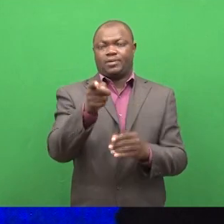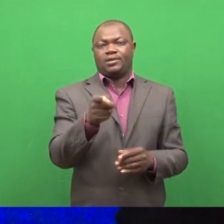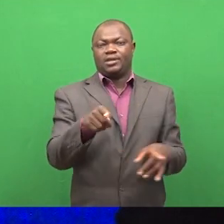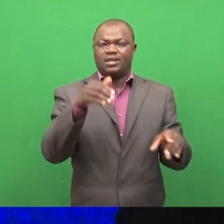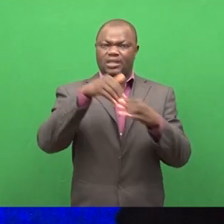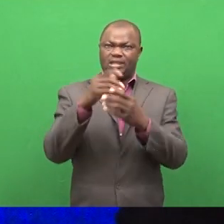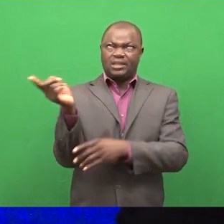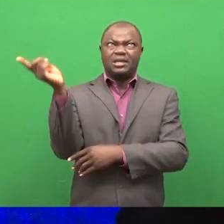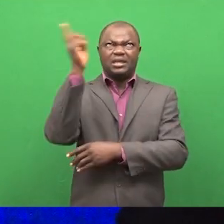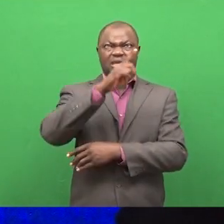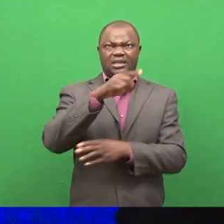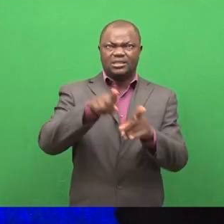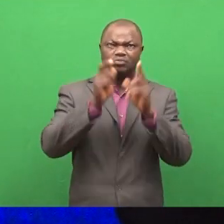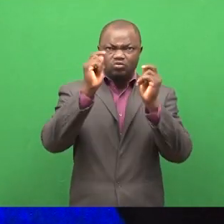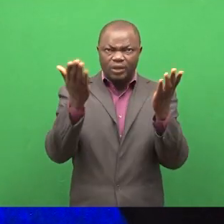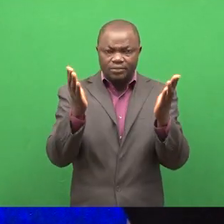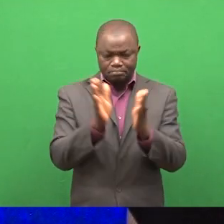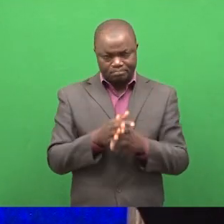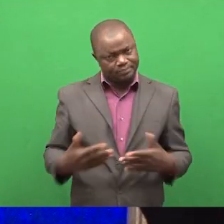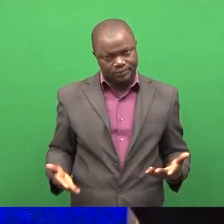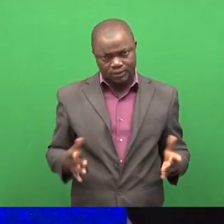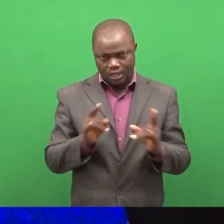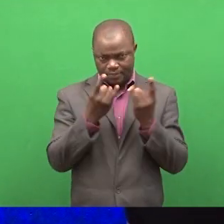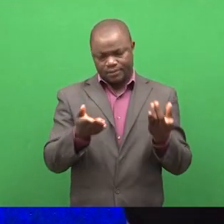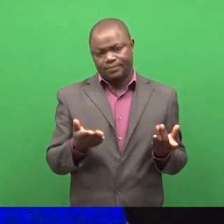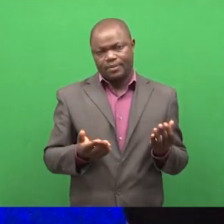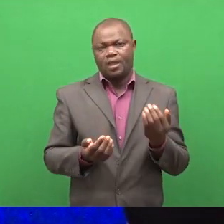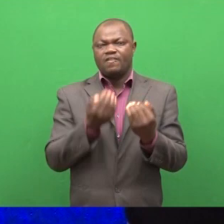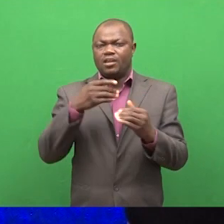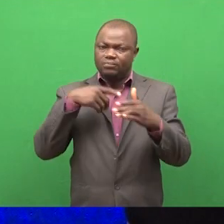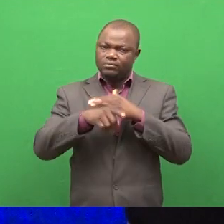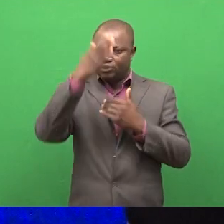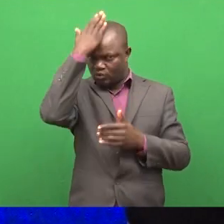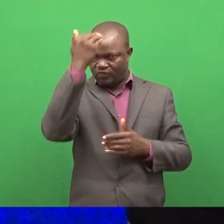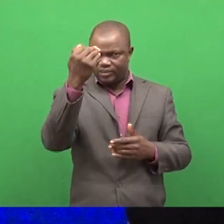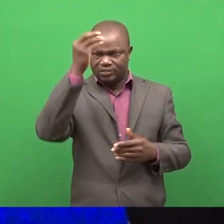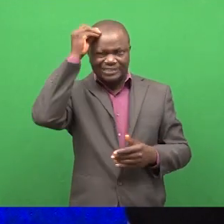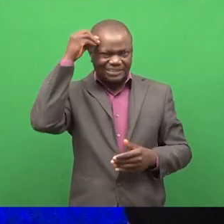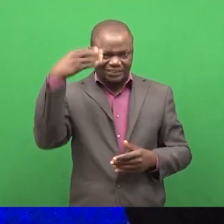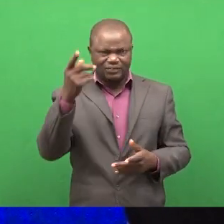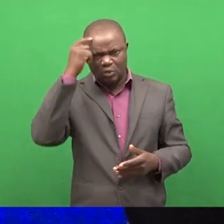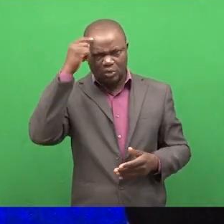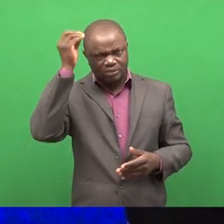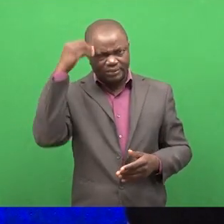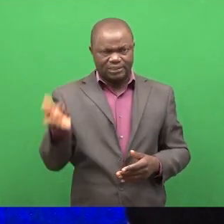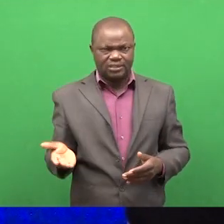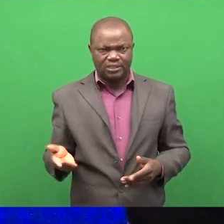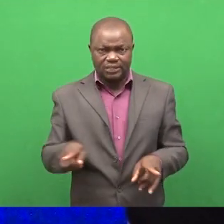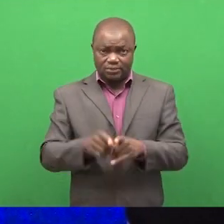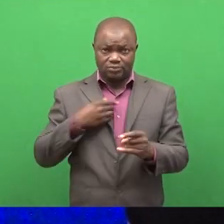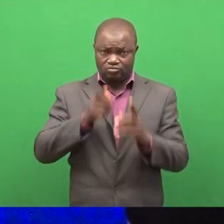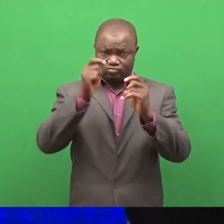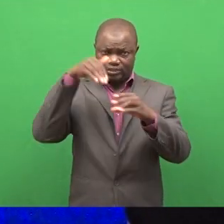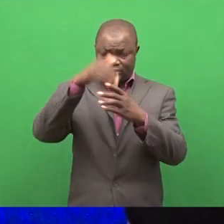kupera kwezuva chabuda hapana izvozvo ndozviri kuitika vana vari kusvika kuyunivhesiti vasingazive Mai Chisamba vana vatinoticha isusu